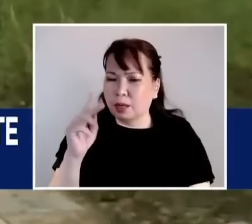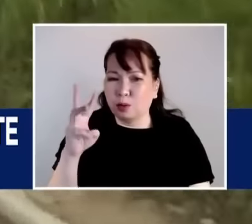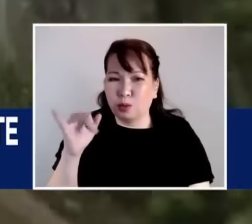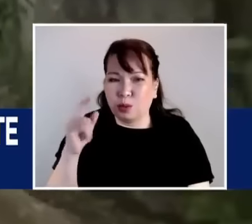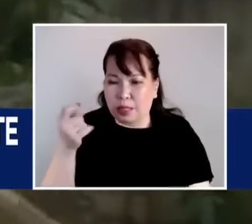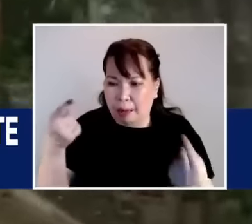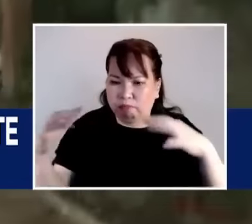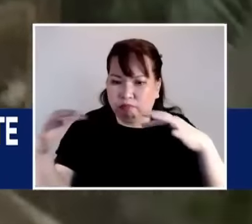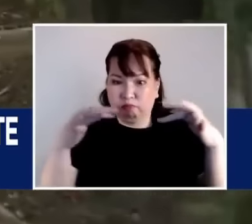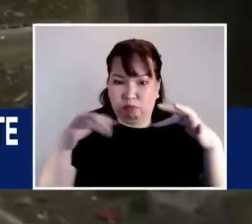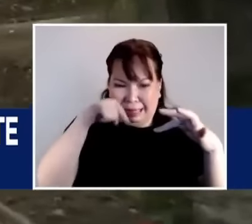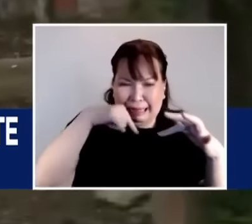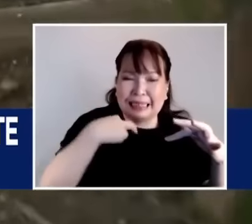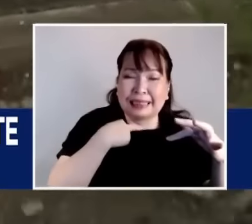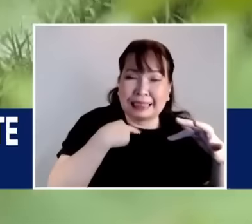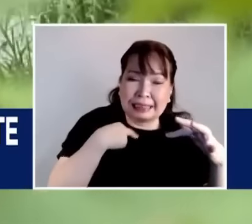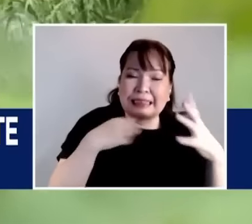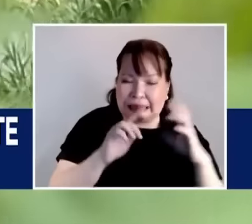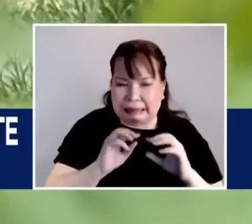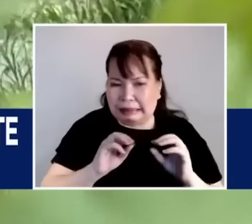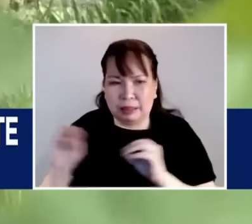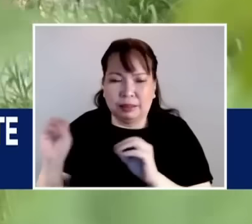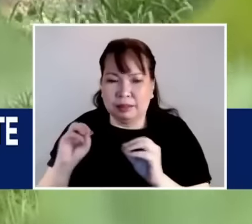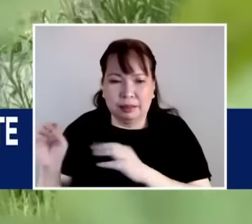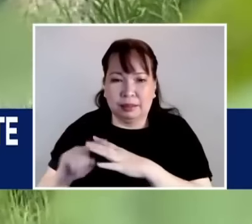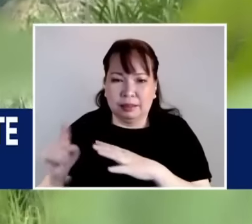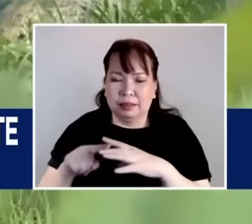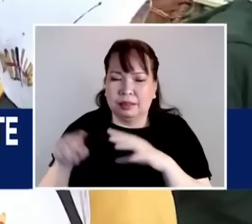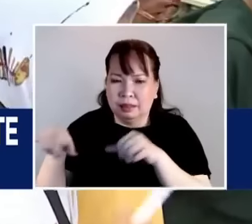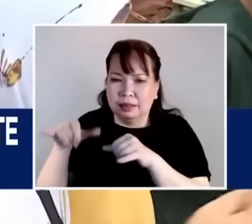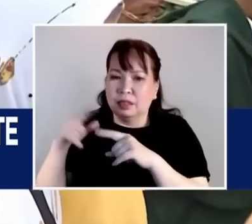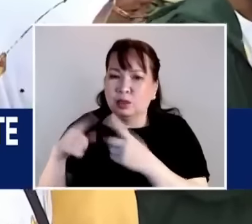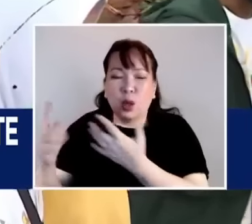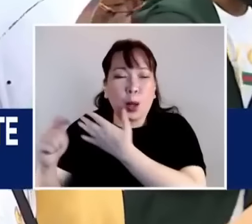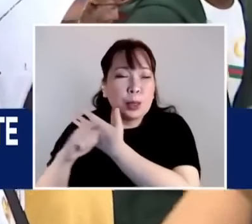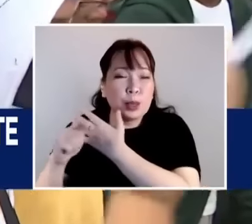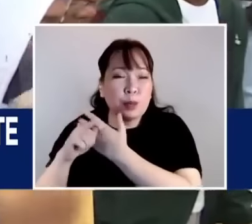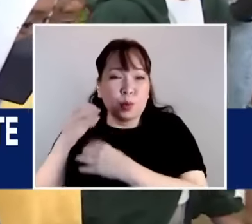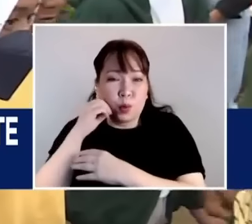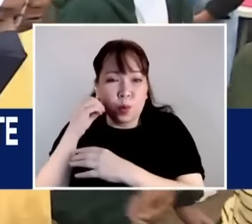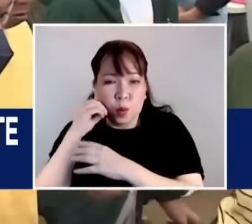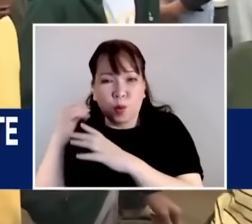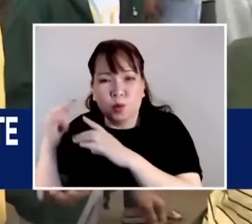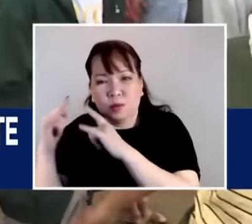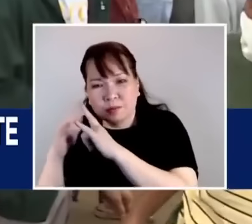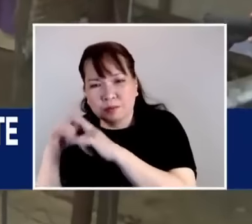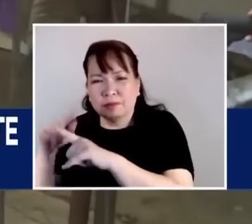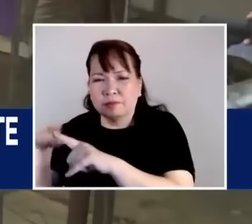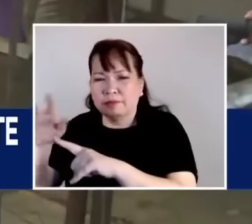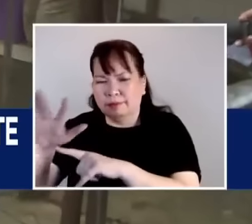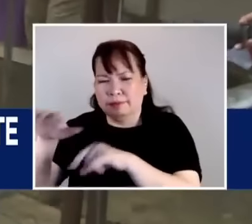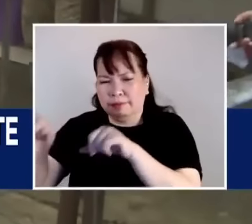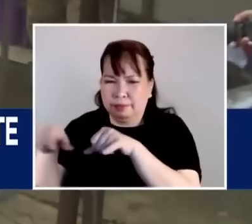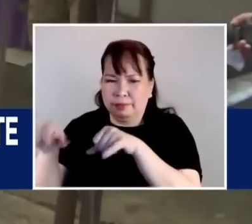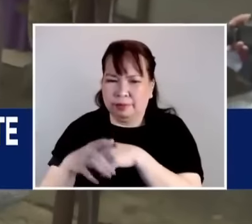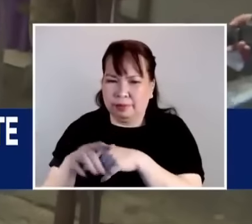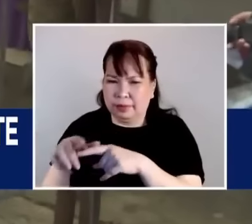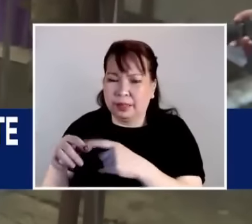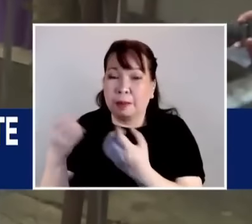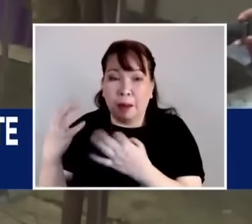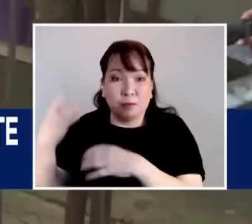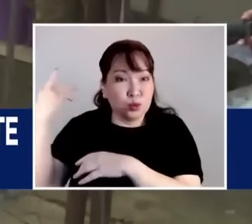ng Marawi Siege noong 2017. Hanggang ngayon nasa mga temporary at transition shelters ang karamihan sa kanila. Marami ang maaga